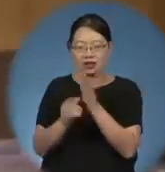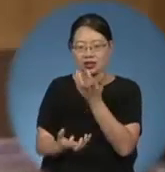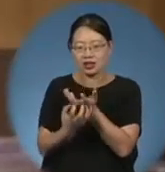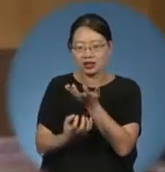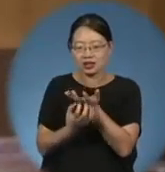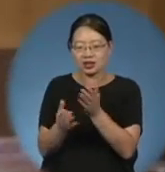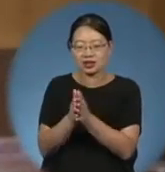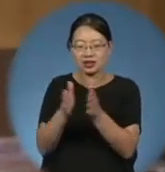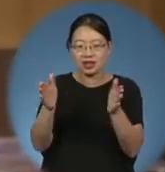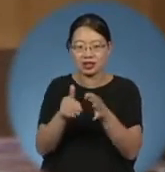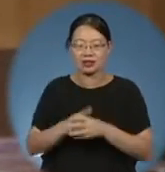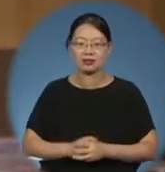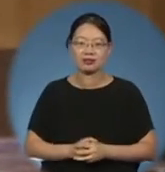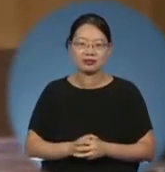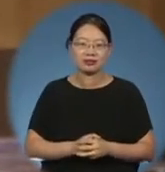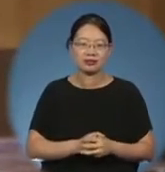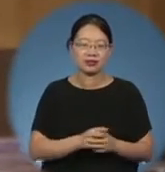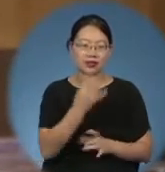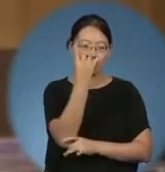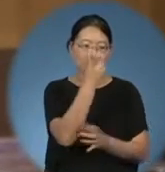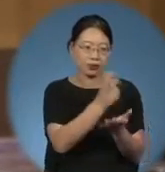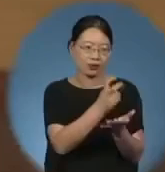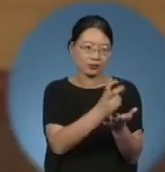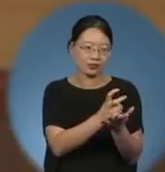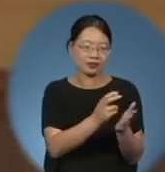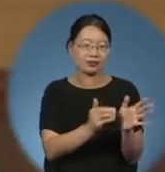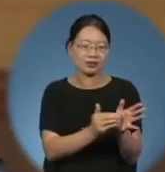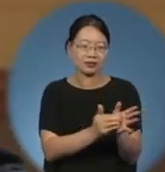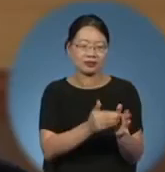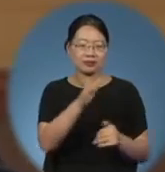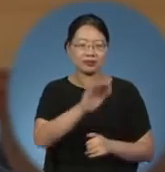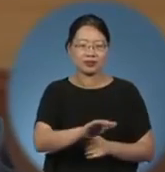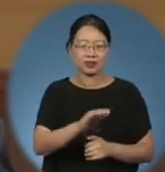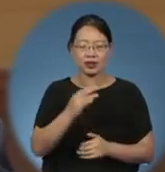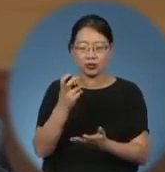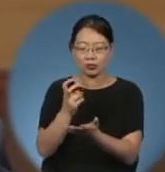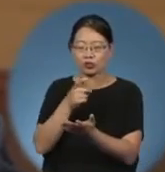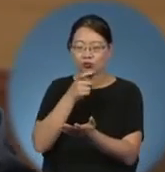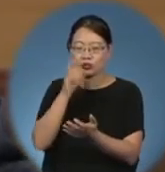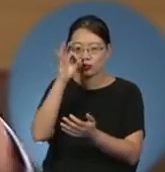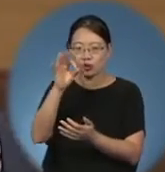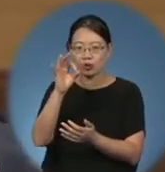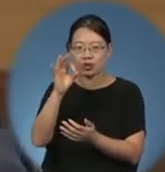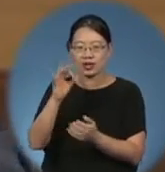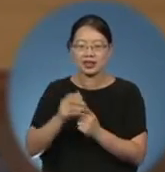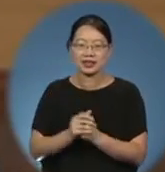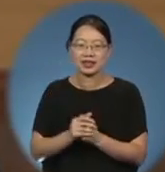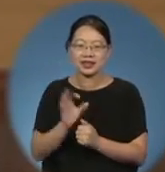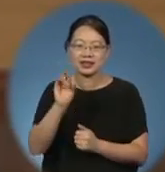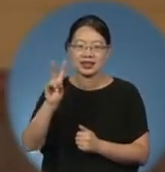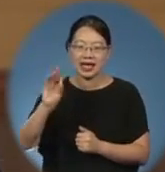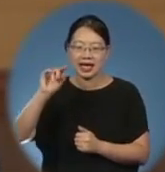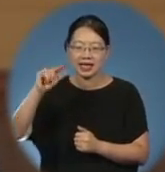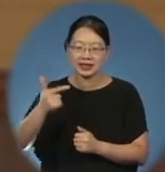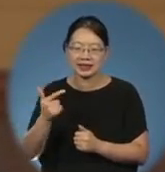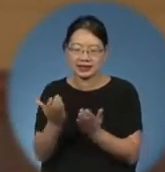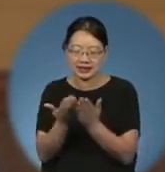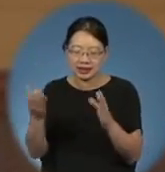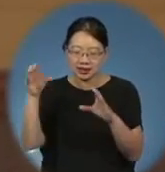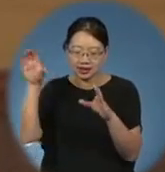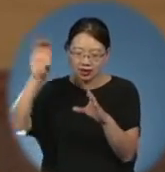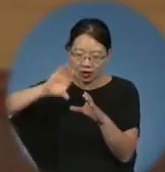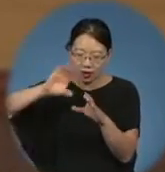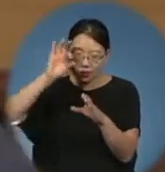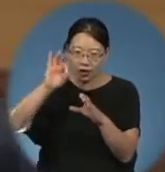4 근데 뭐 법칙이 좋고 척 책인데요 그런데 물도 양분은 세노 습 물어봤더니